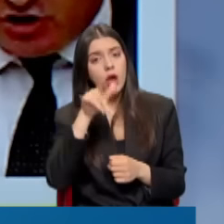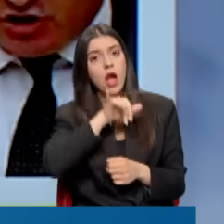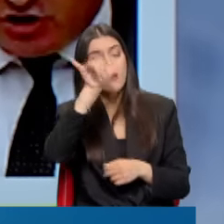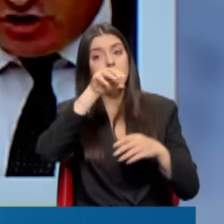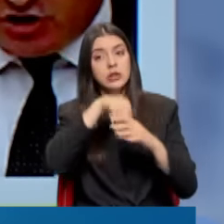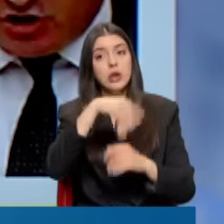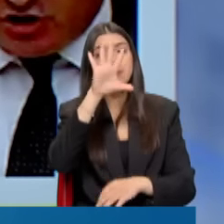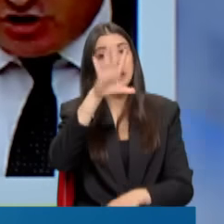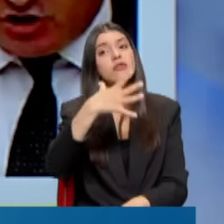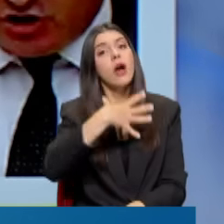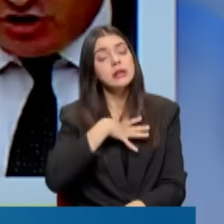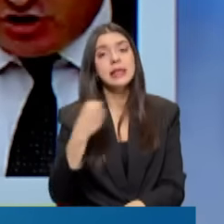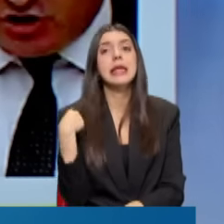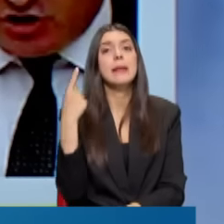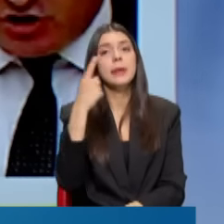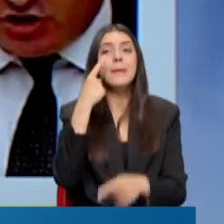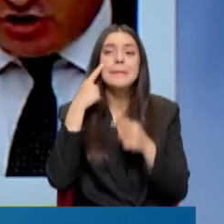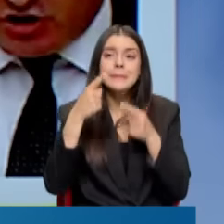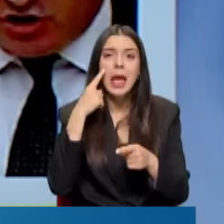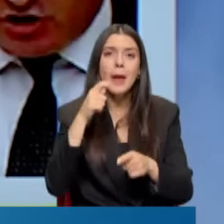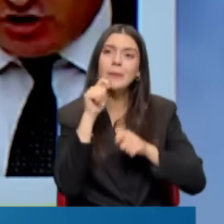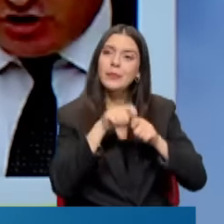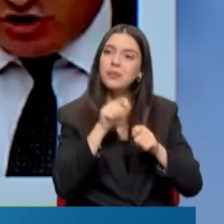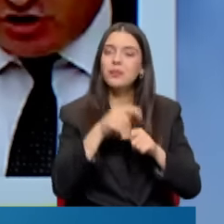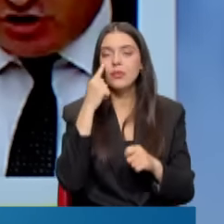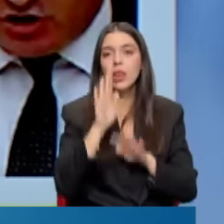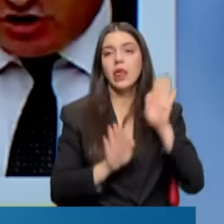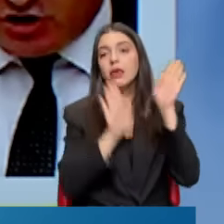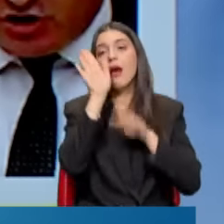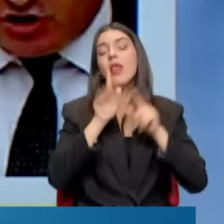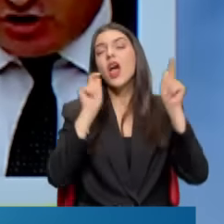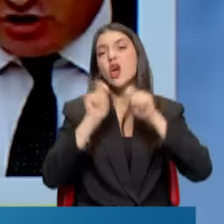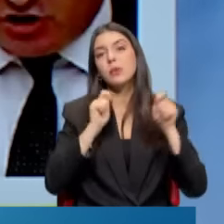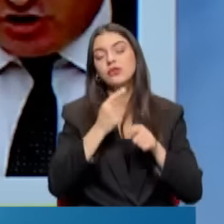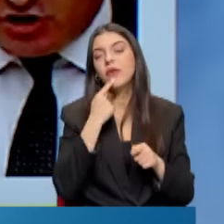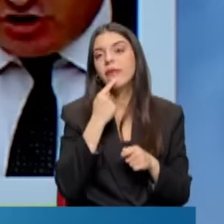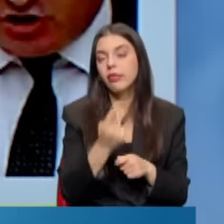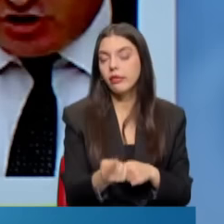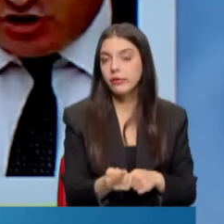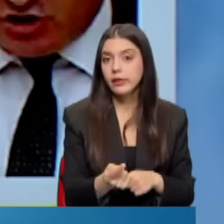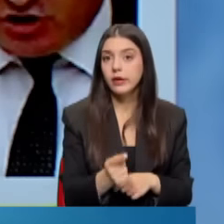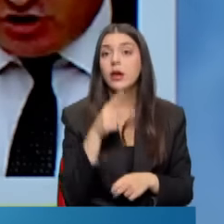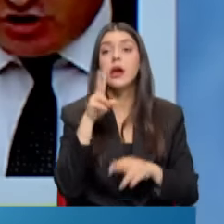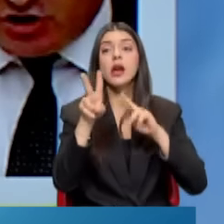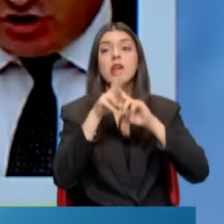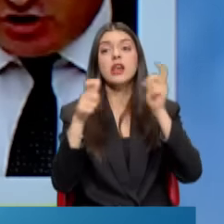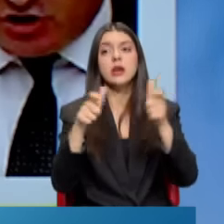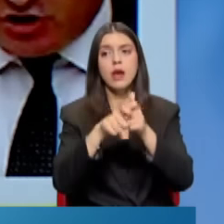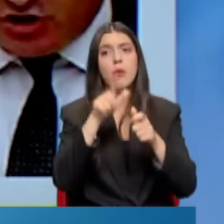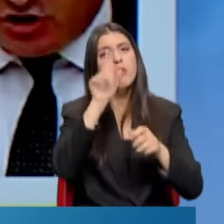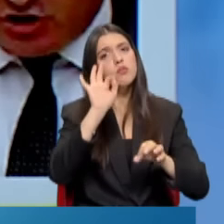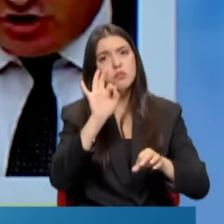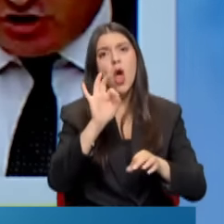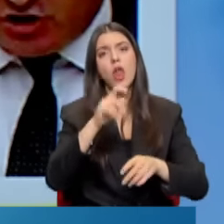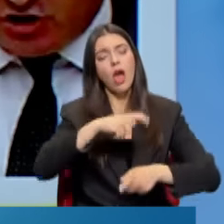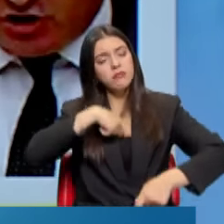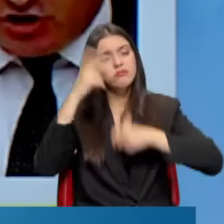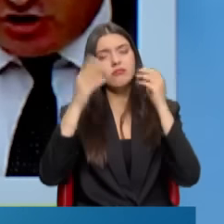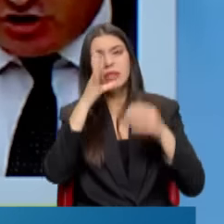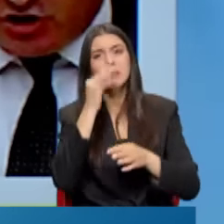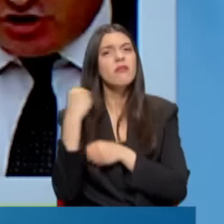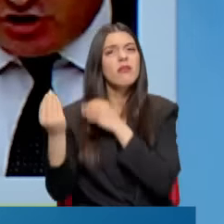5 Haziran'da yeni bir bakım onarım ihalesinin yapılacağını ifade ederek kamu kaynakları işte böyle